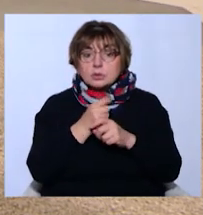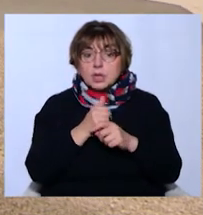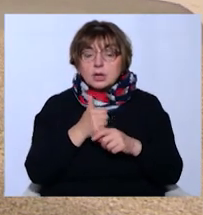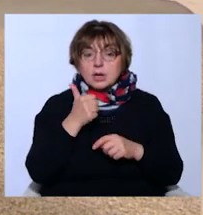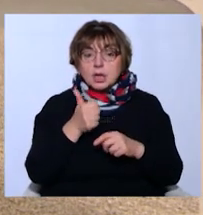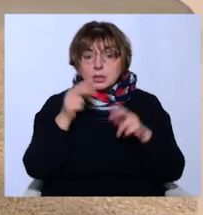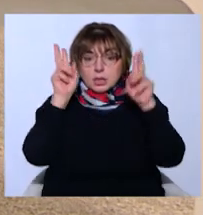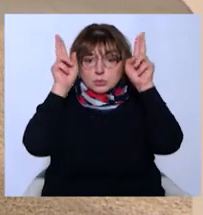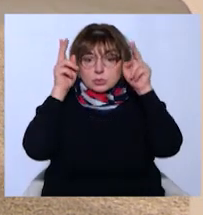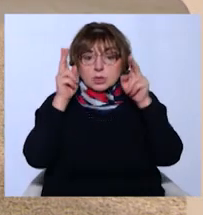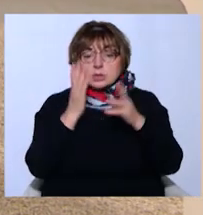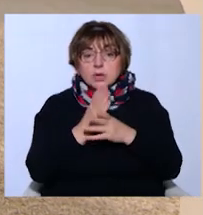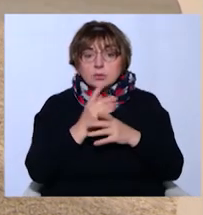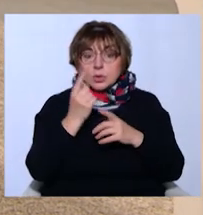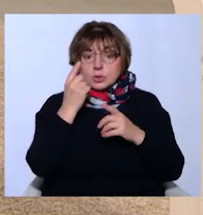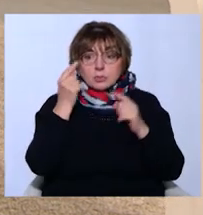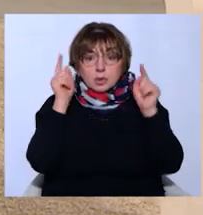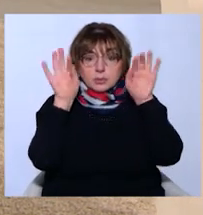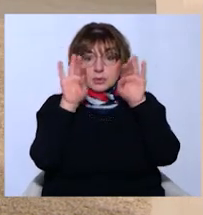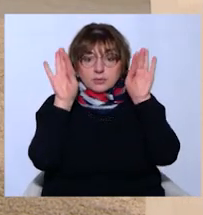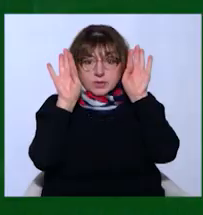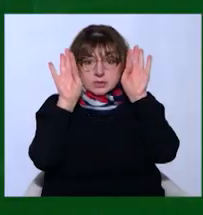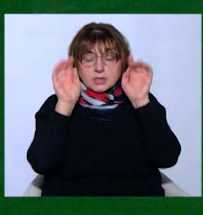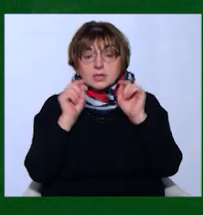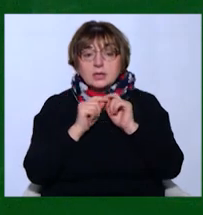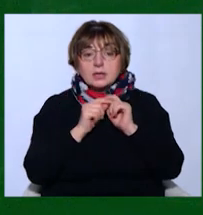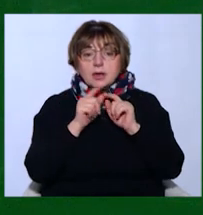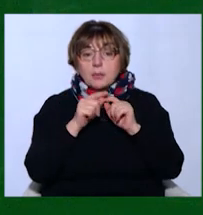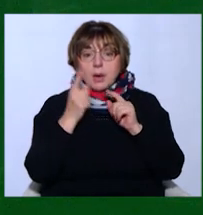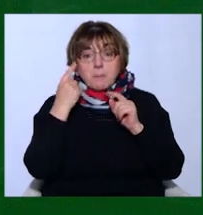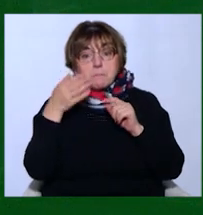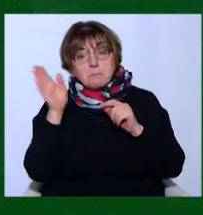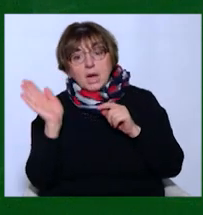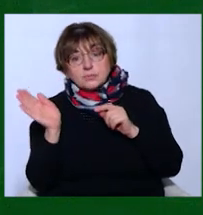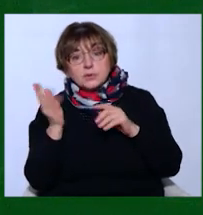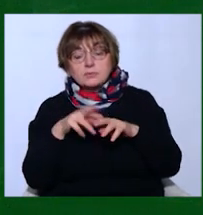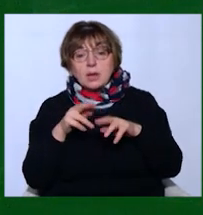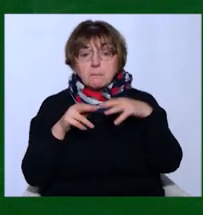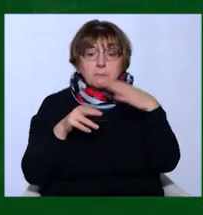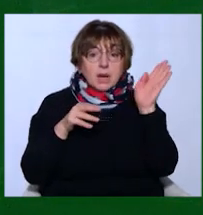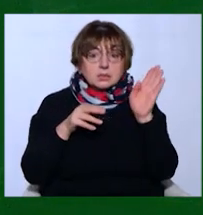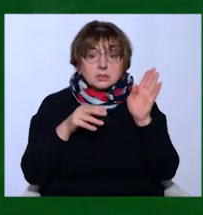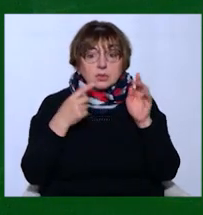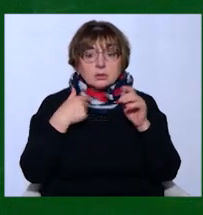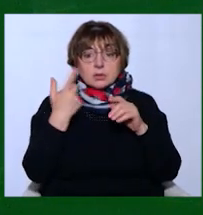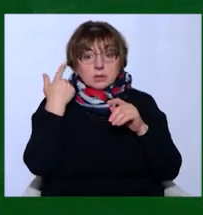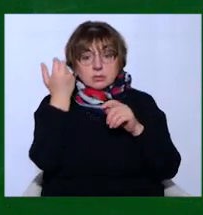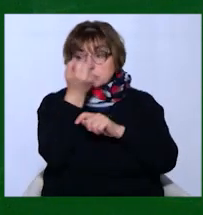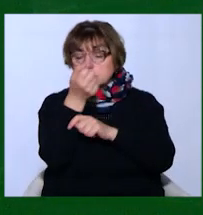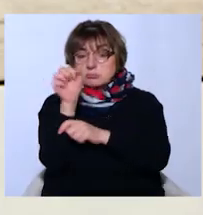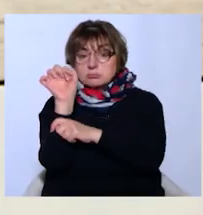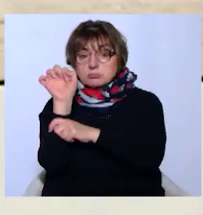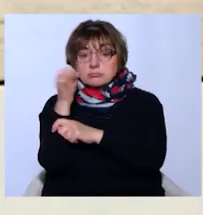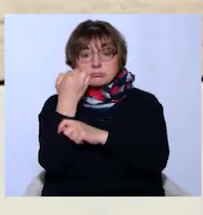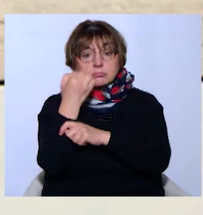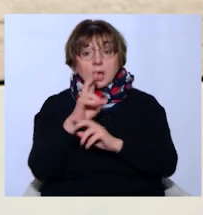კურდღელს აქვს თვალები გვერდზე, ამიტომ მარჯვნივ და მარცხნივ რომ გაიხედოს კურდღელმა, მას თავის მიტრიალება ამისთვის